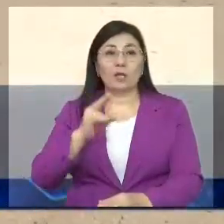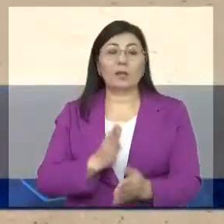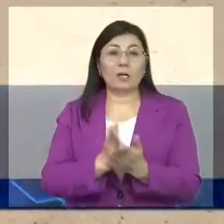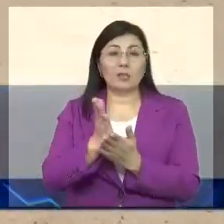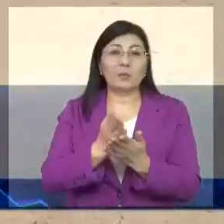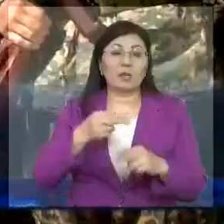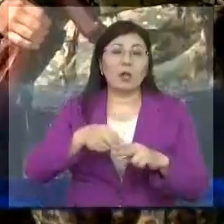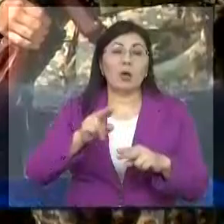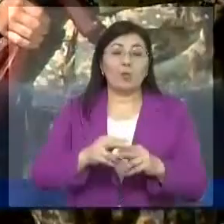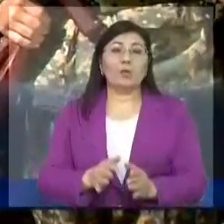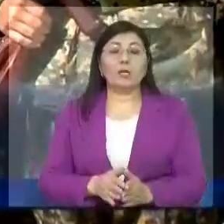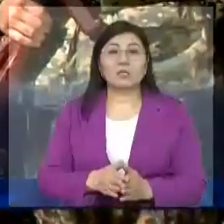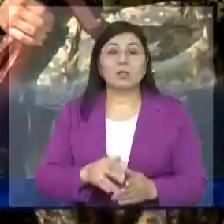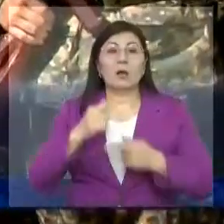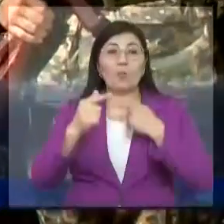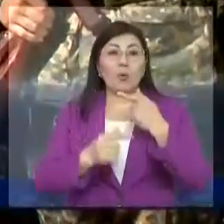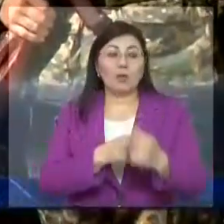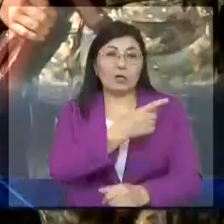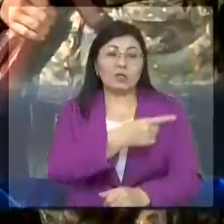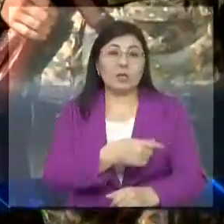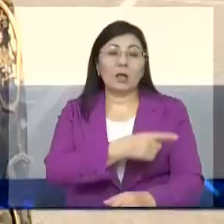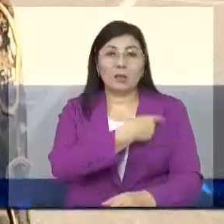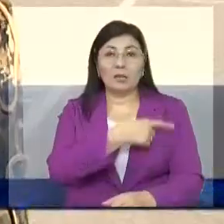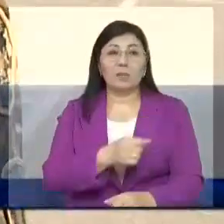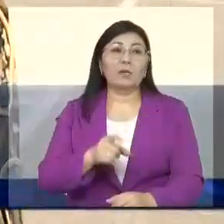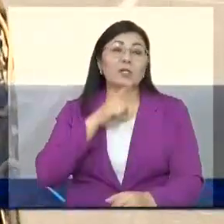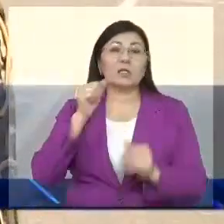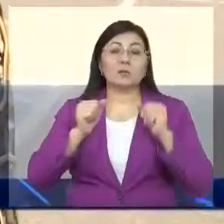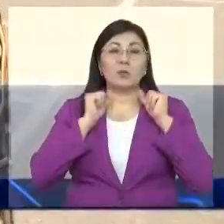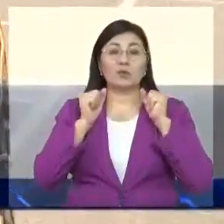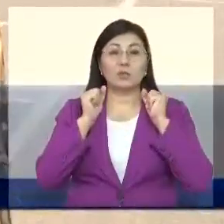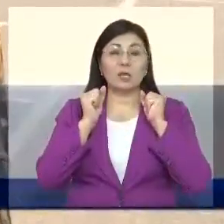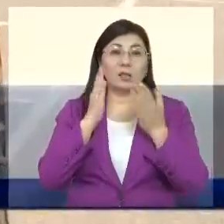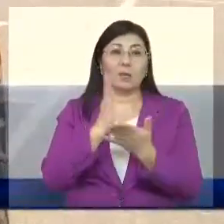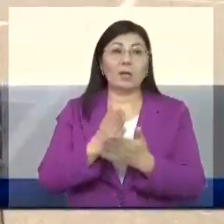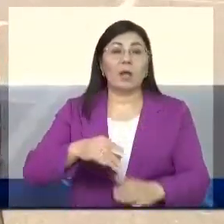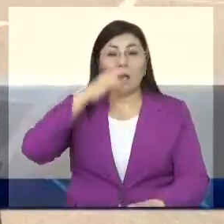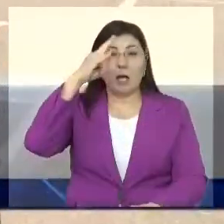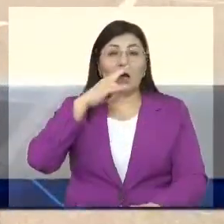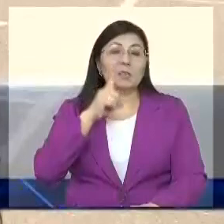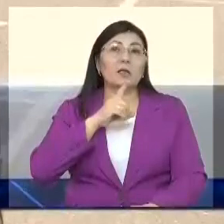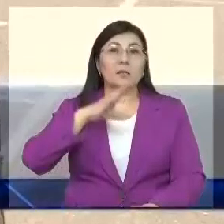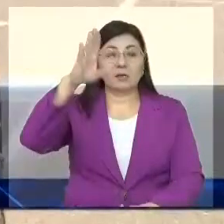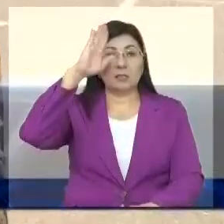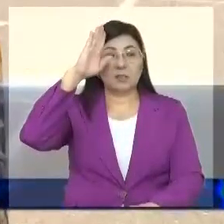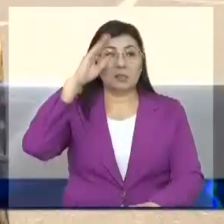Қатарында болашақ дәрігерлер мен ұстаздар, жас спортшылар да бар. Қазақ елінің барлық жігіттері служить етуге